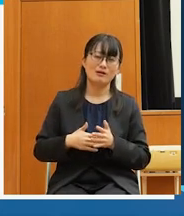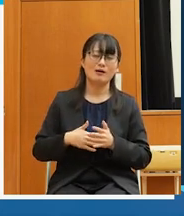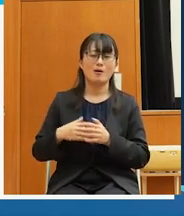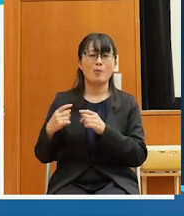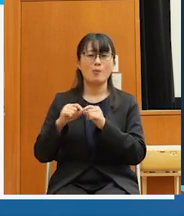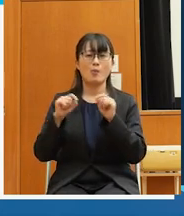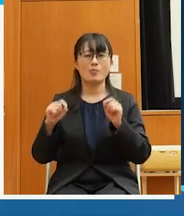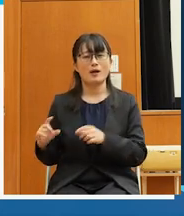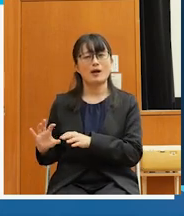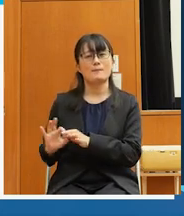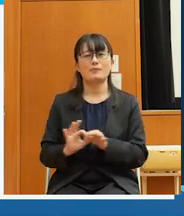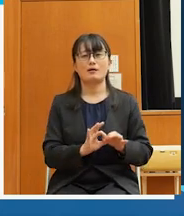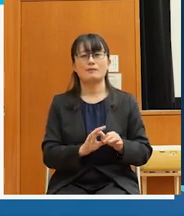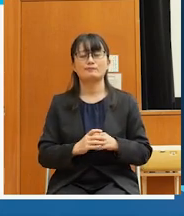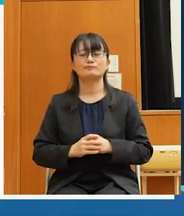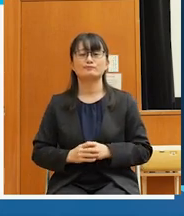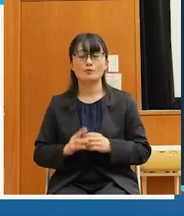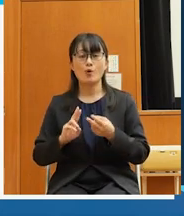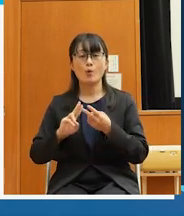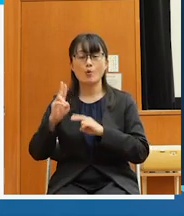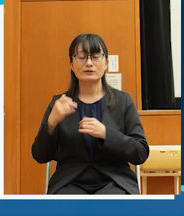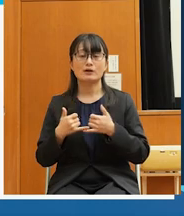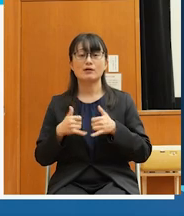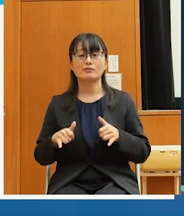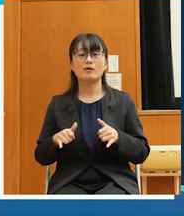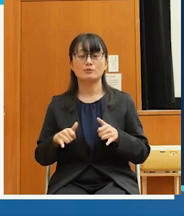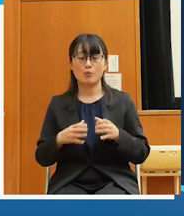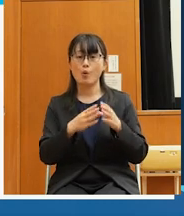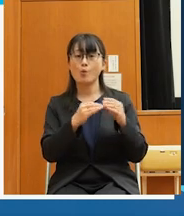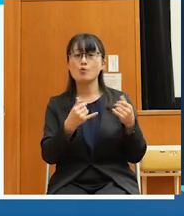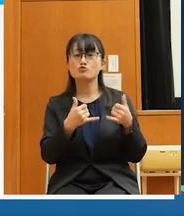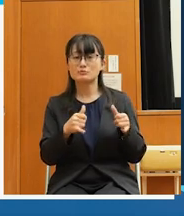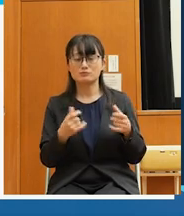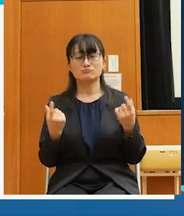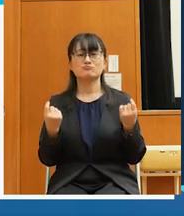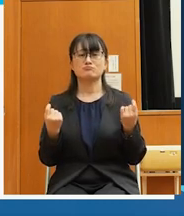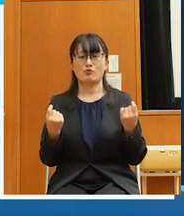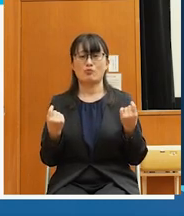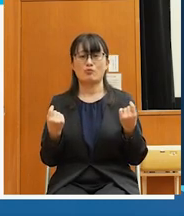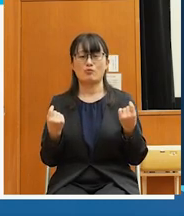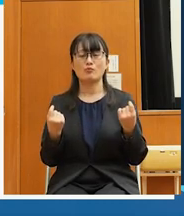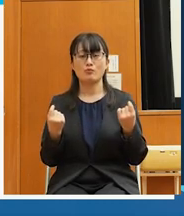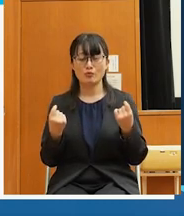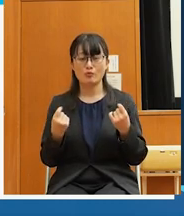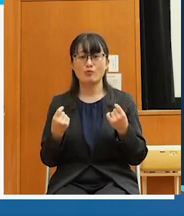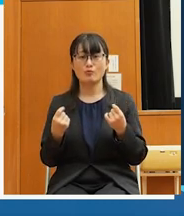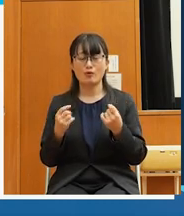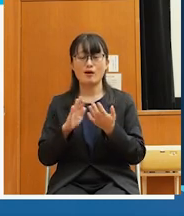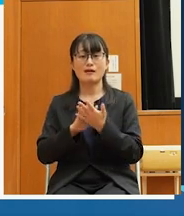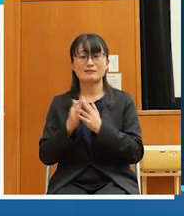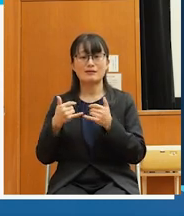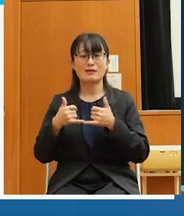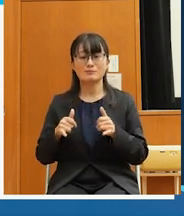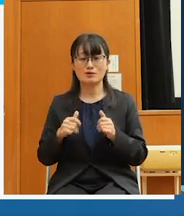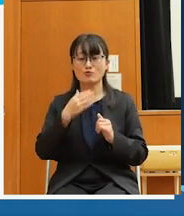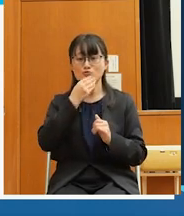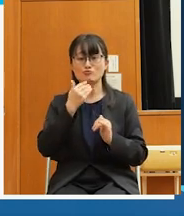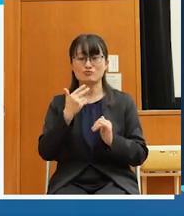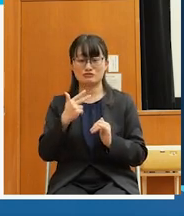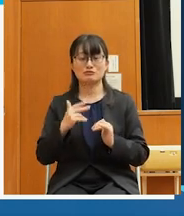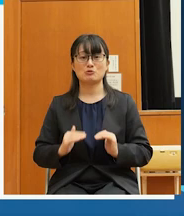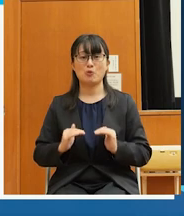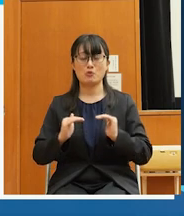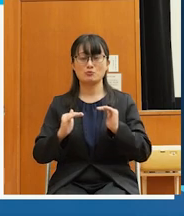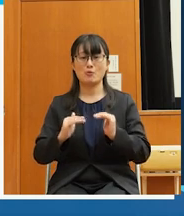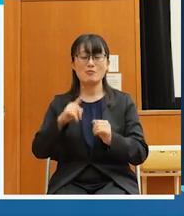だって日本国民なんだから沖縄県民県がですね県民民の福祉を向上のために頑張ろうという時にですねなんで